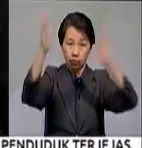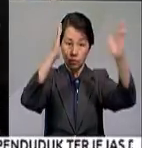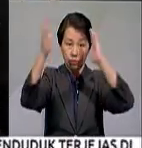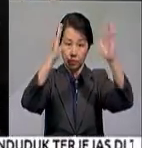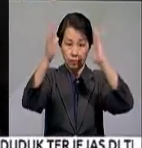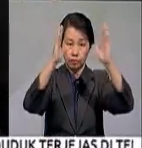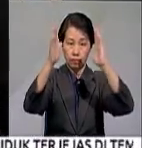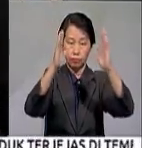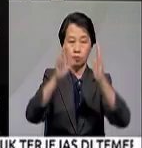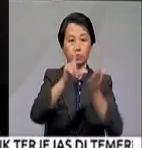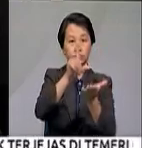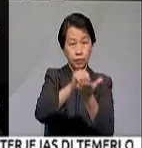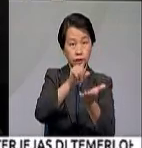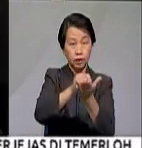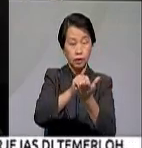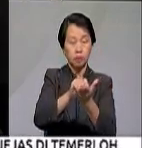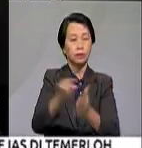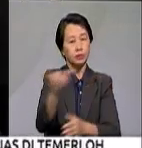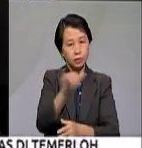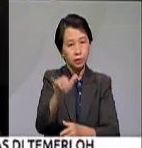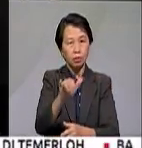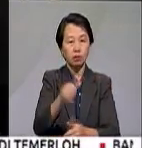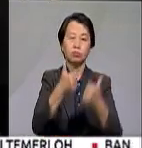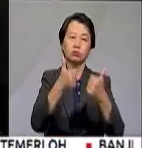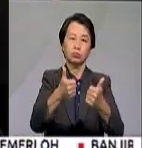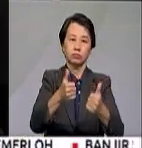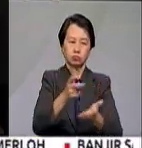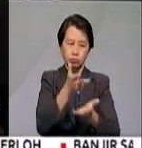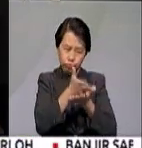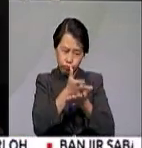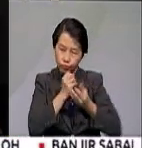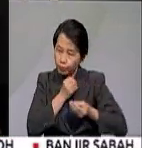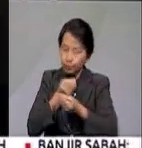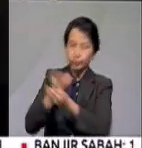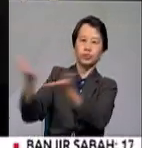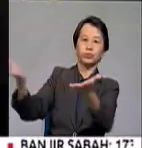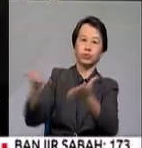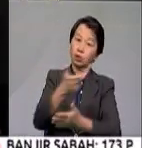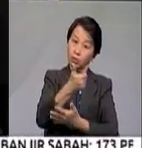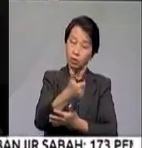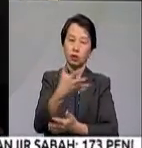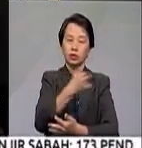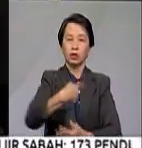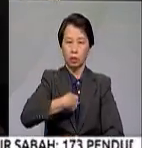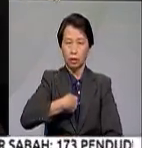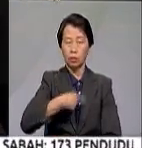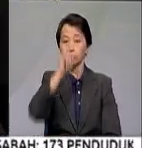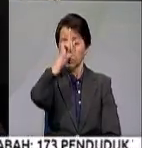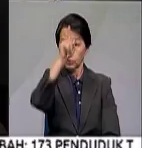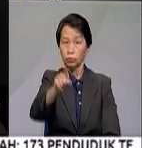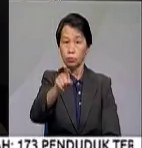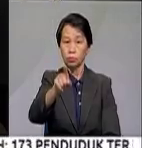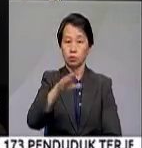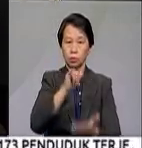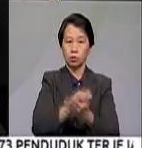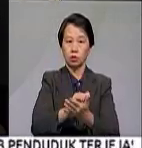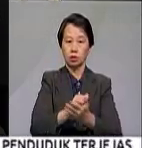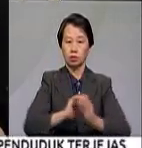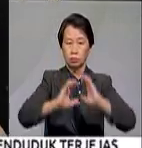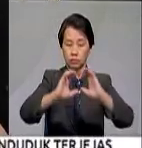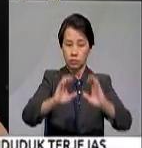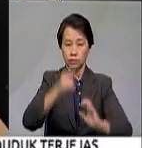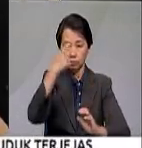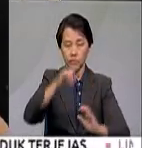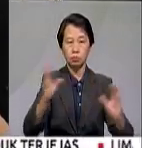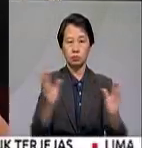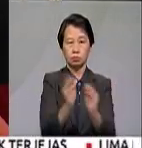Malaysian media also give good coverage. And I am sure that the proceedings of the